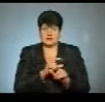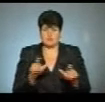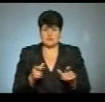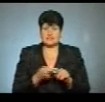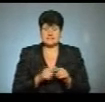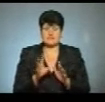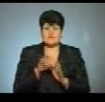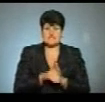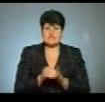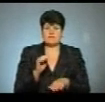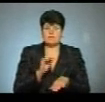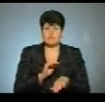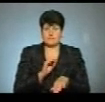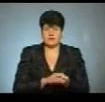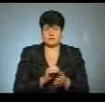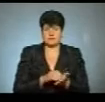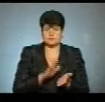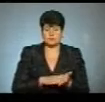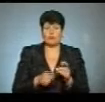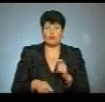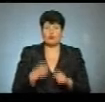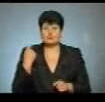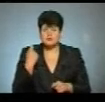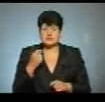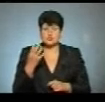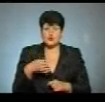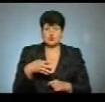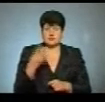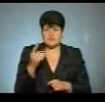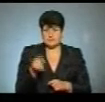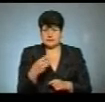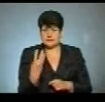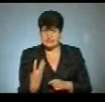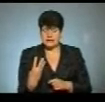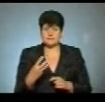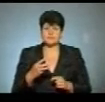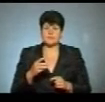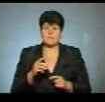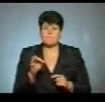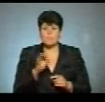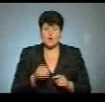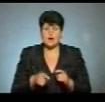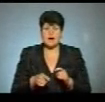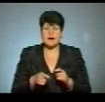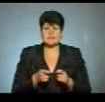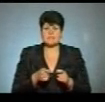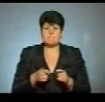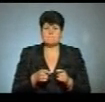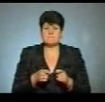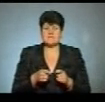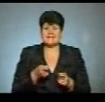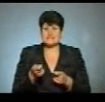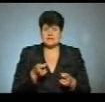цей факт до журналу єдиного обліку правопорушень за статтею 44 з позначкою 3 Кодексу України про адміністративні